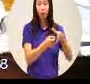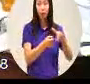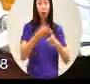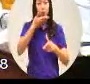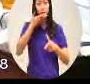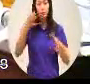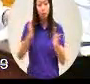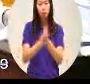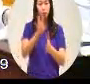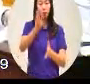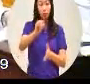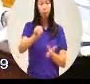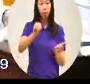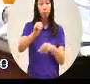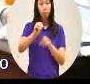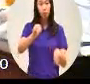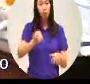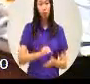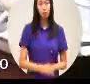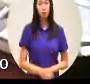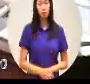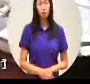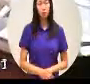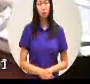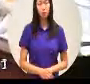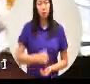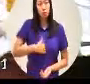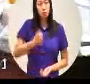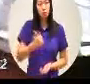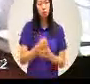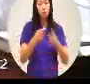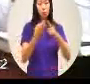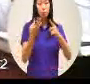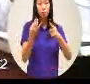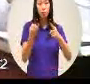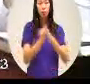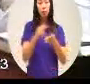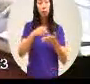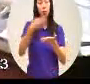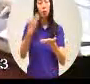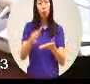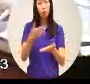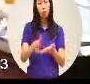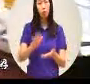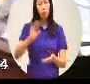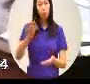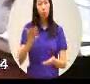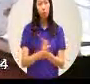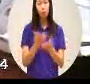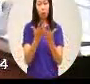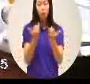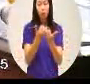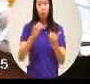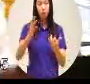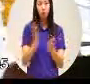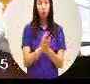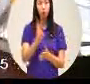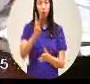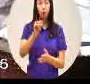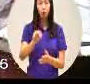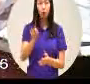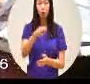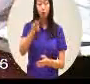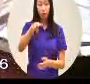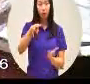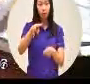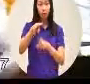道吗？40000人，啥嘛？其实名额。很多啊，但是学生才32000人，所以